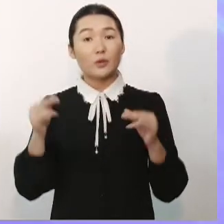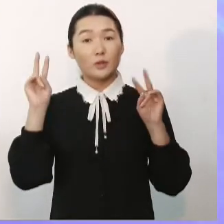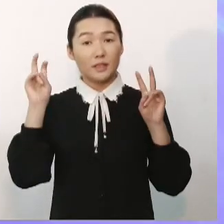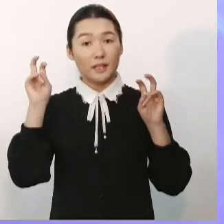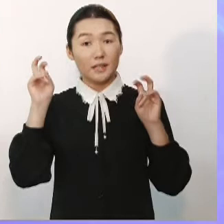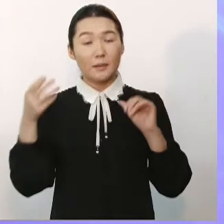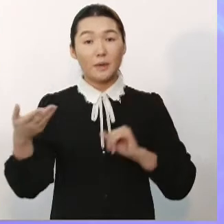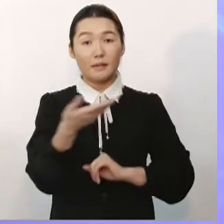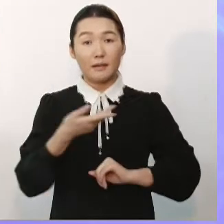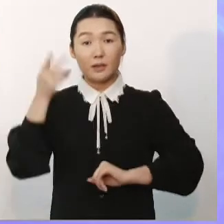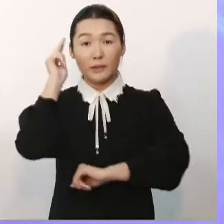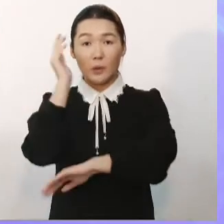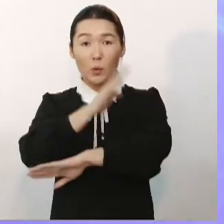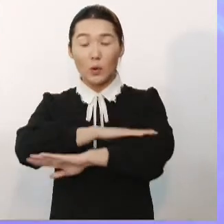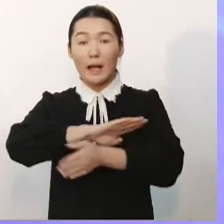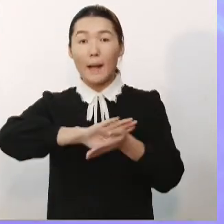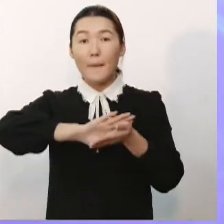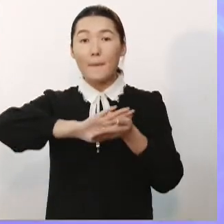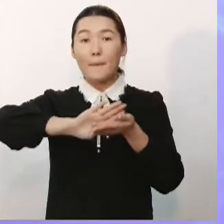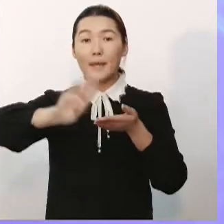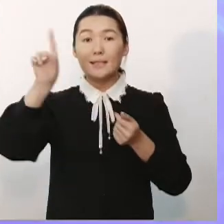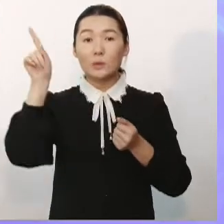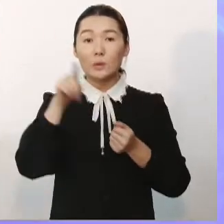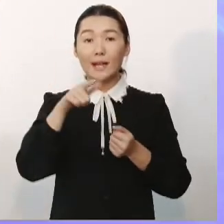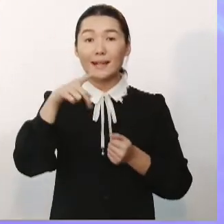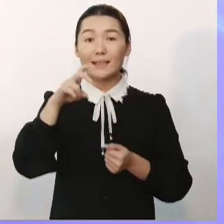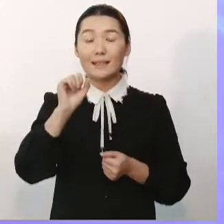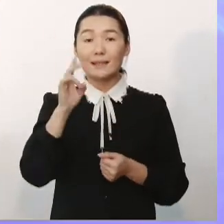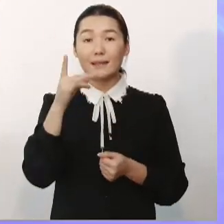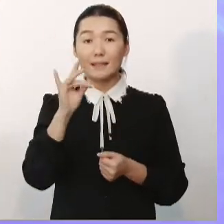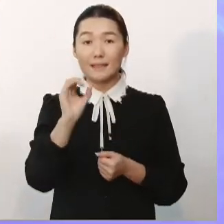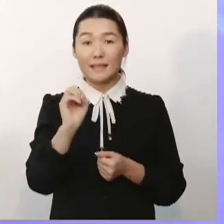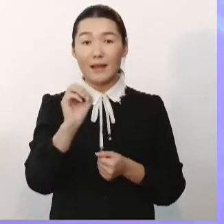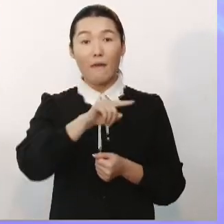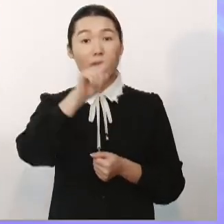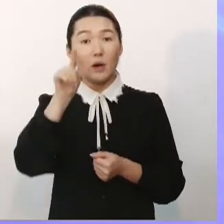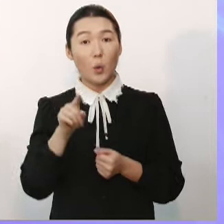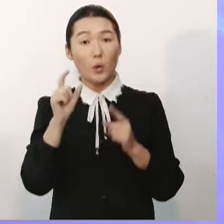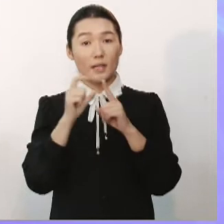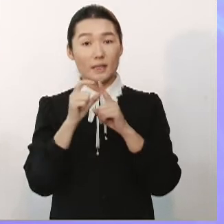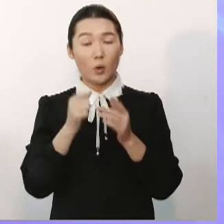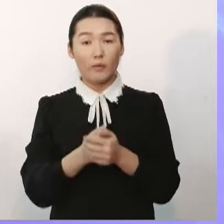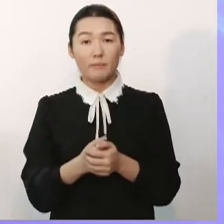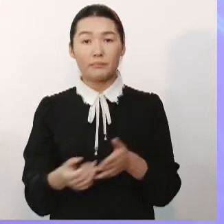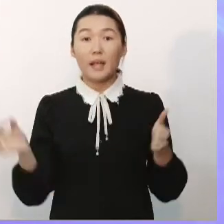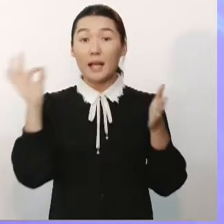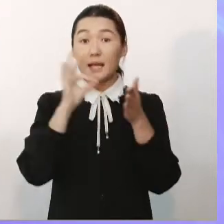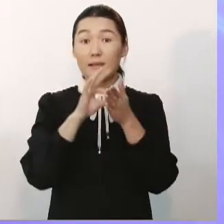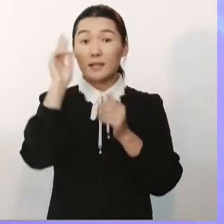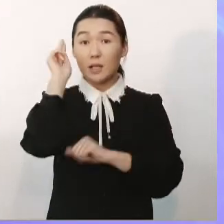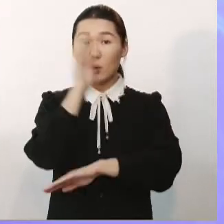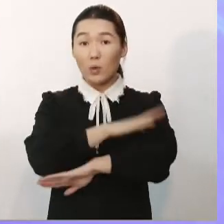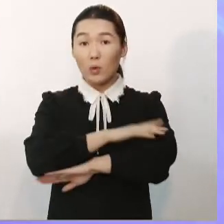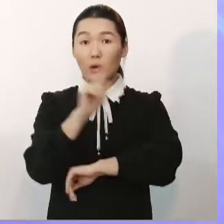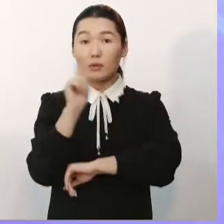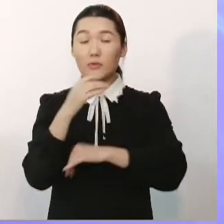Сегодняшняя тема нашего урока – безударные гласные в корне слова. Поставим цель урока. Что мы